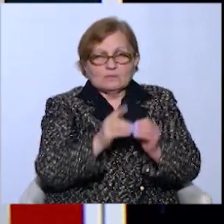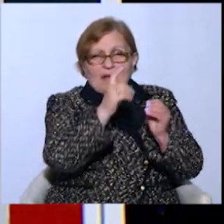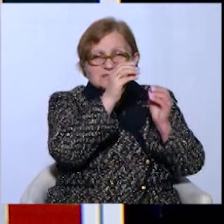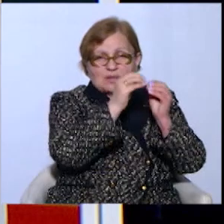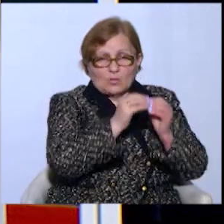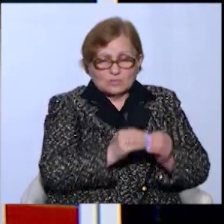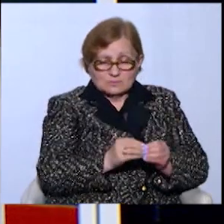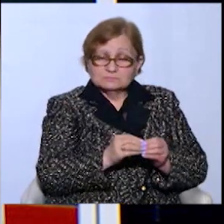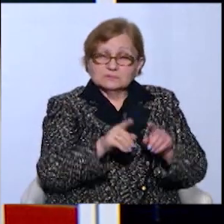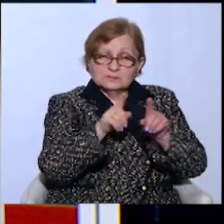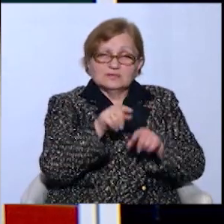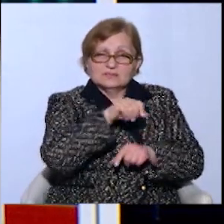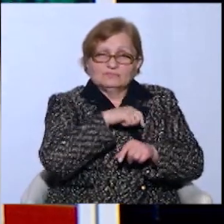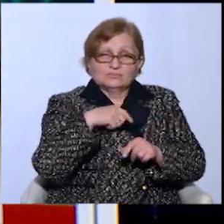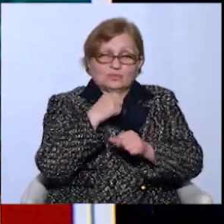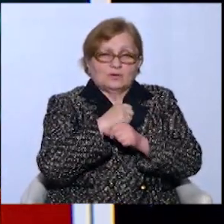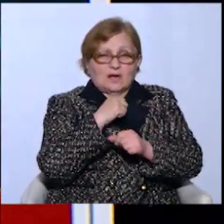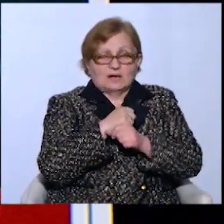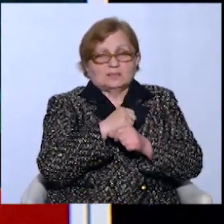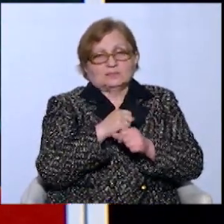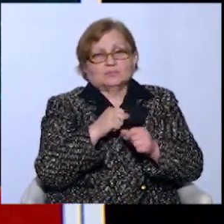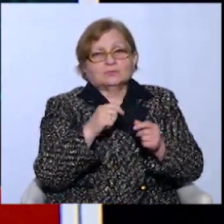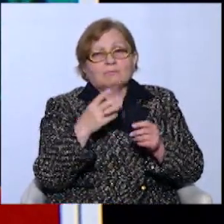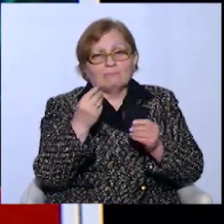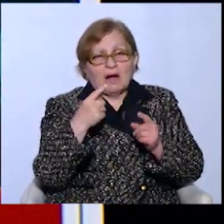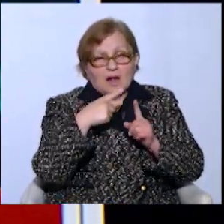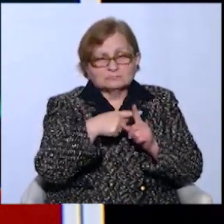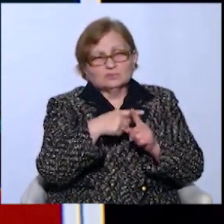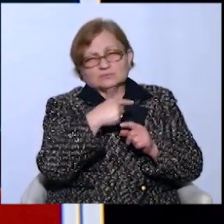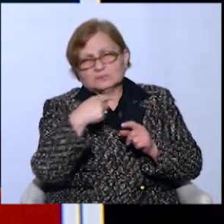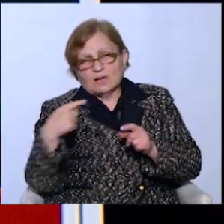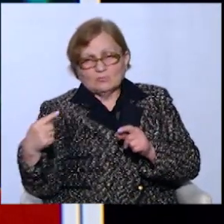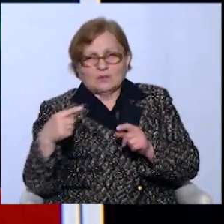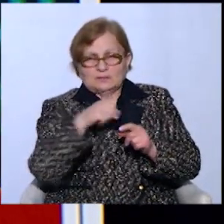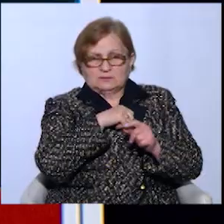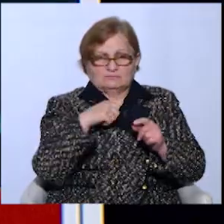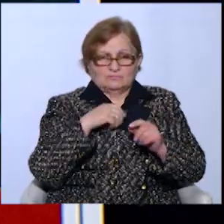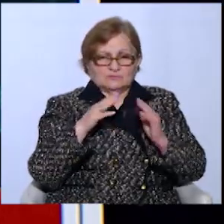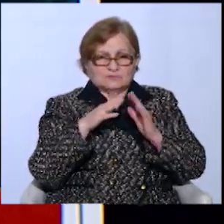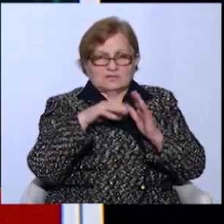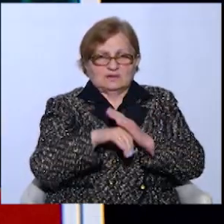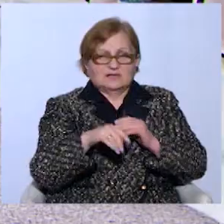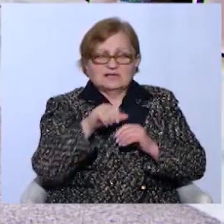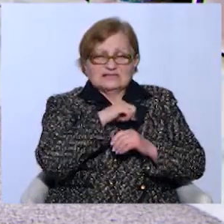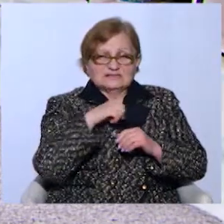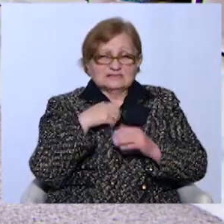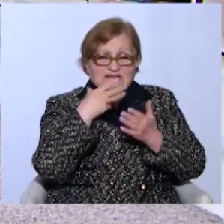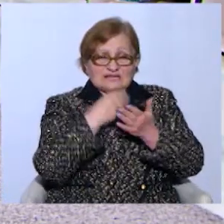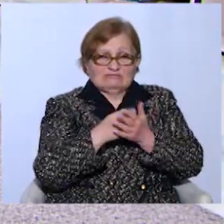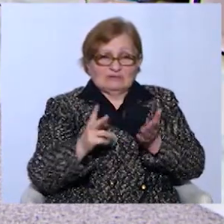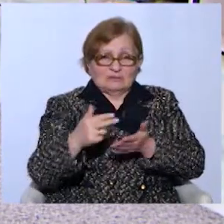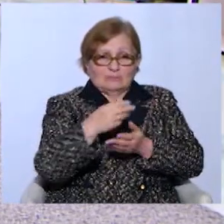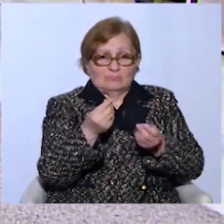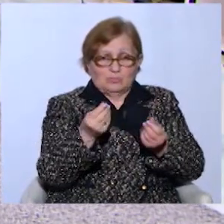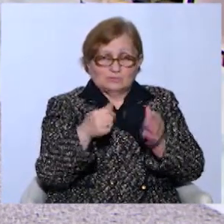შეადგინოთ მაგალითები ორნიშნებზე, სამნიშნებზე, მიუმატეთ, გამოაკელით და თქვენივე გამოჭრილი ფულით,